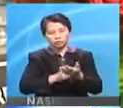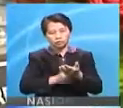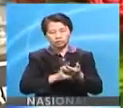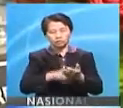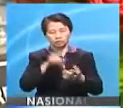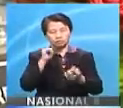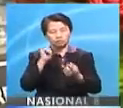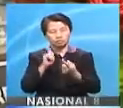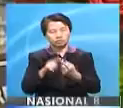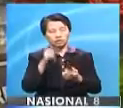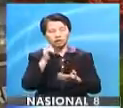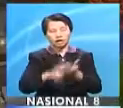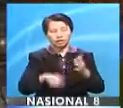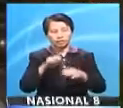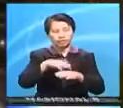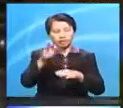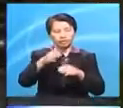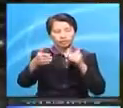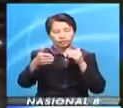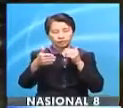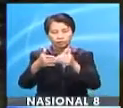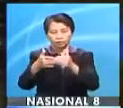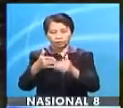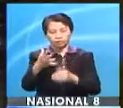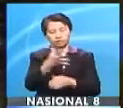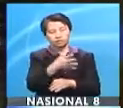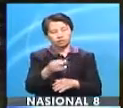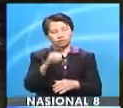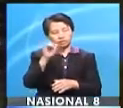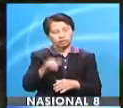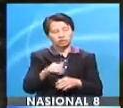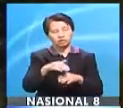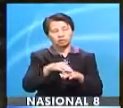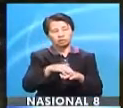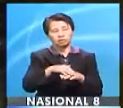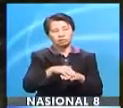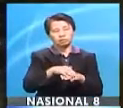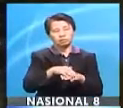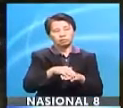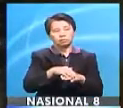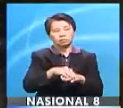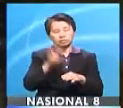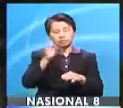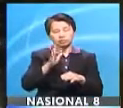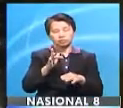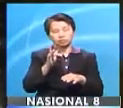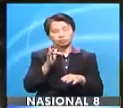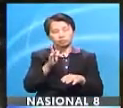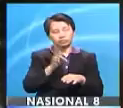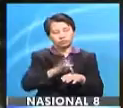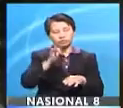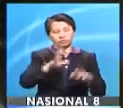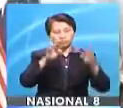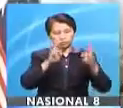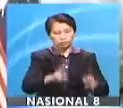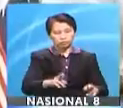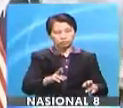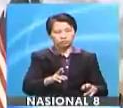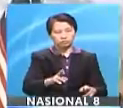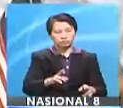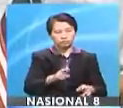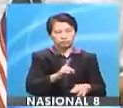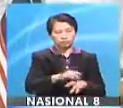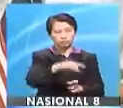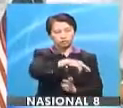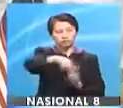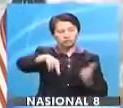bersifat kepada apa yang lebih hampir dan yang lebih menyentuh rakyat di